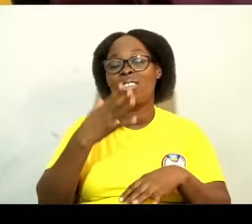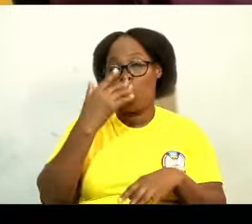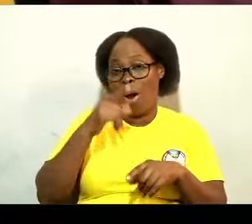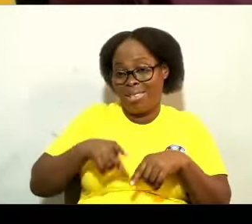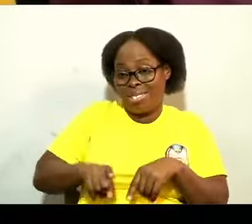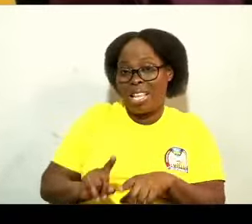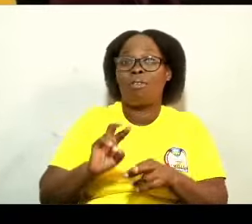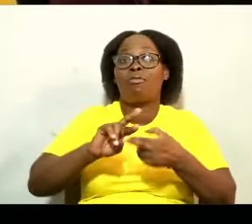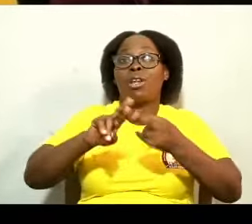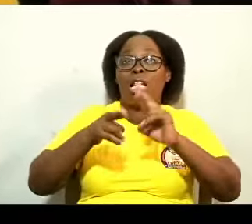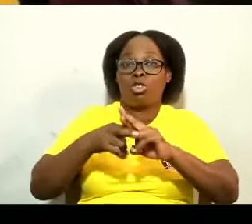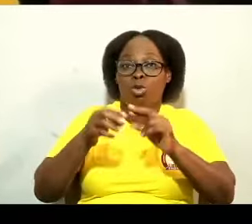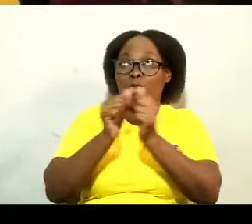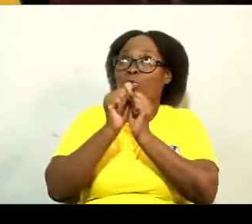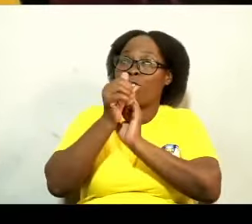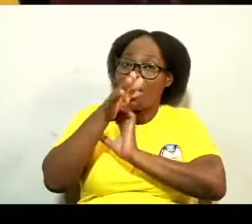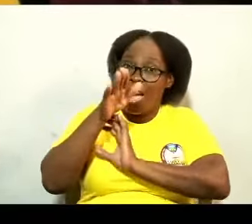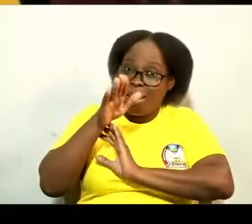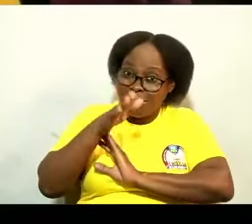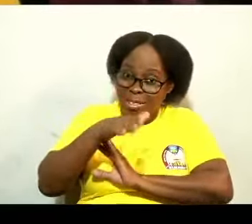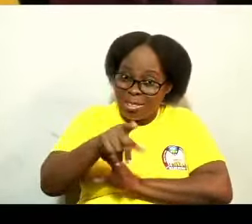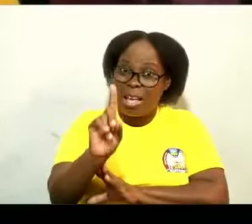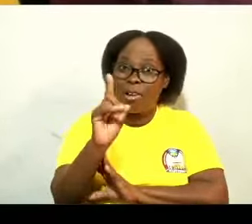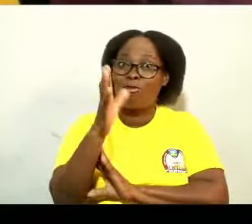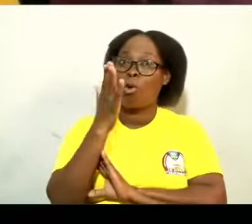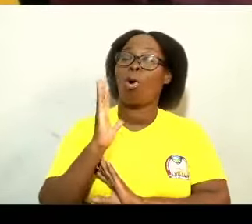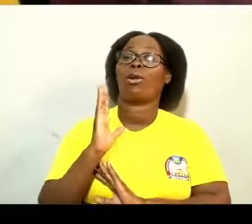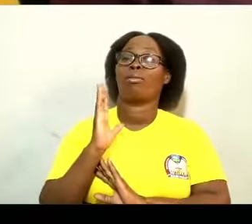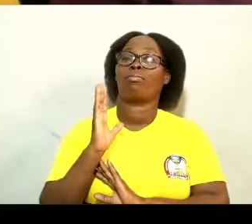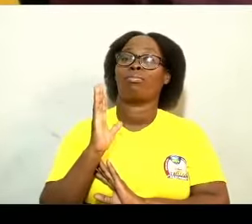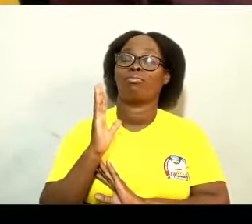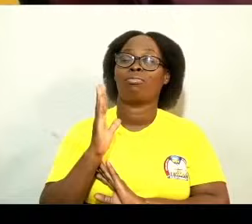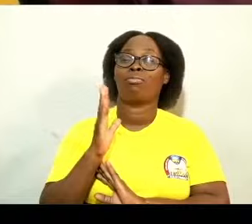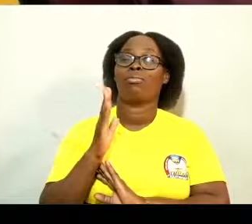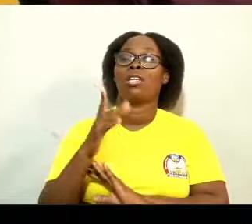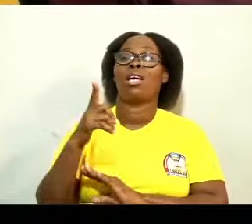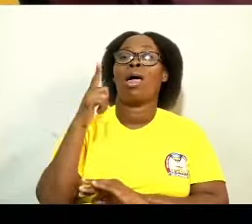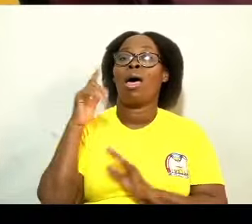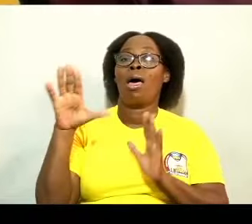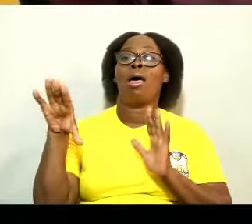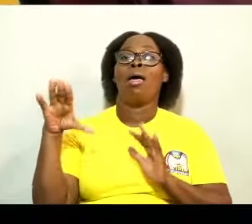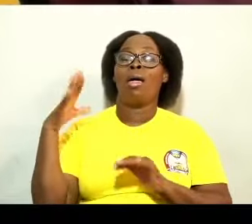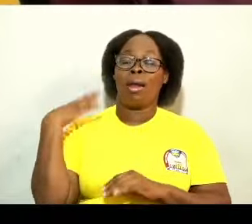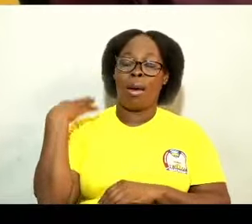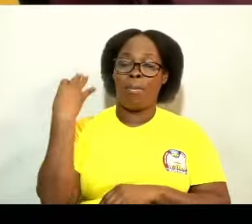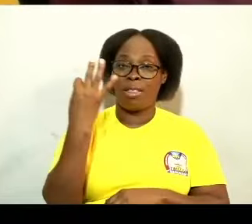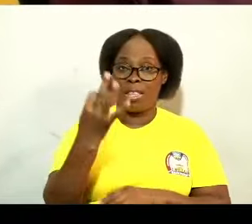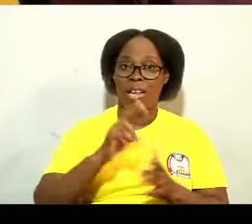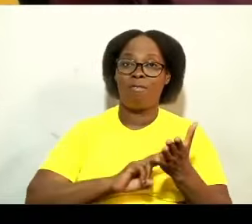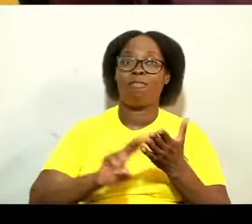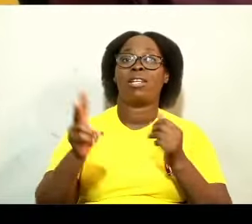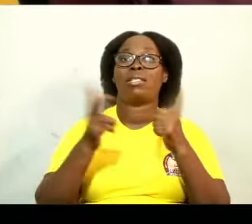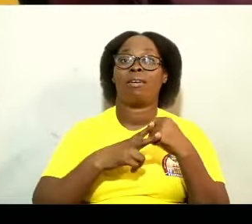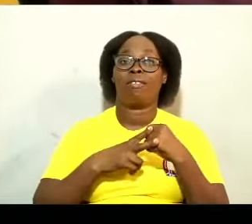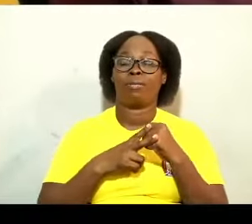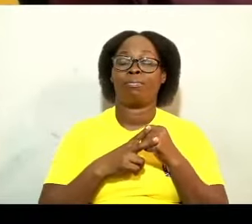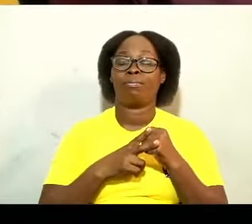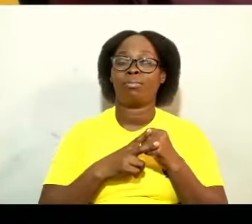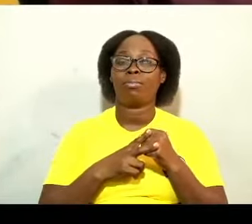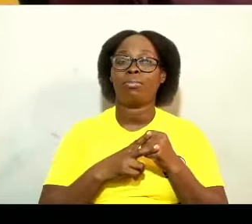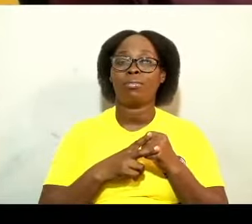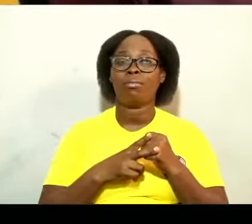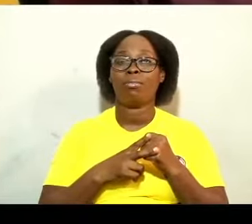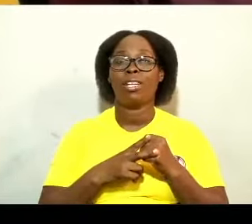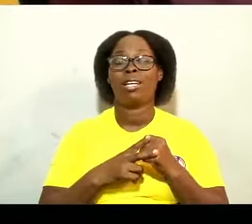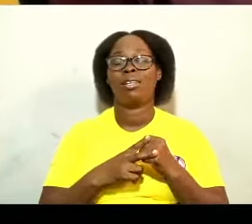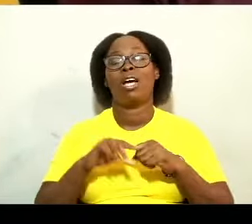uhusiano wake na Mungu. Amri ya tatu, angalia fungu la 7.